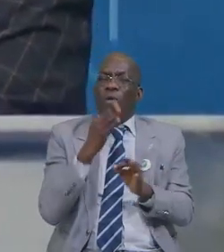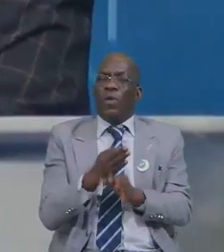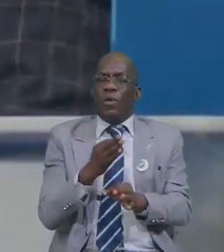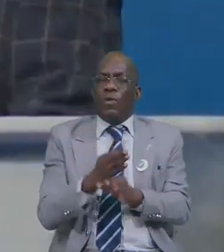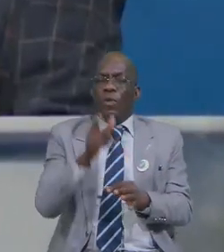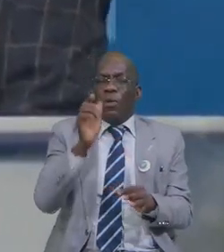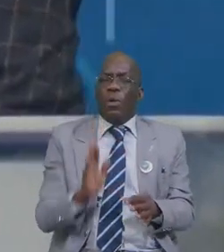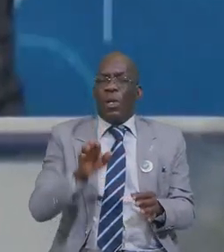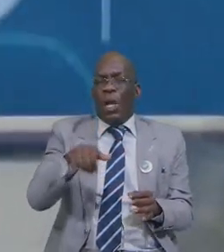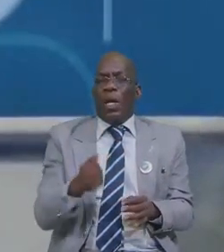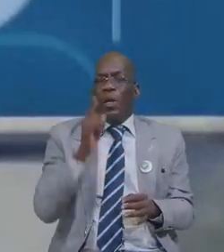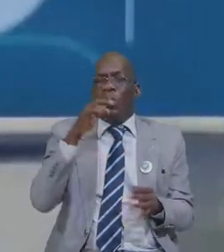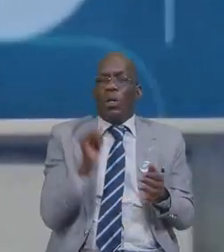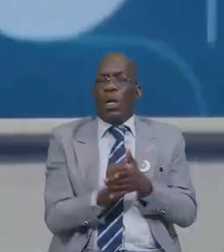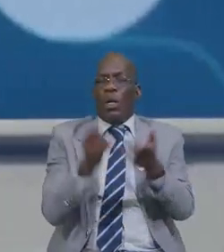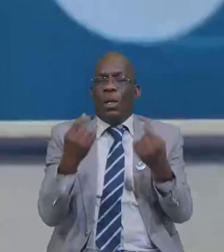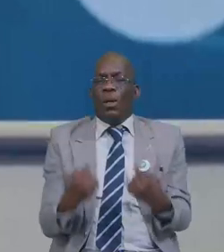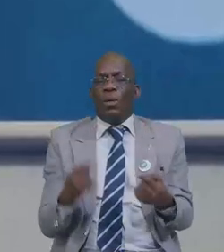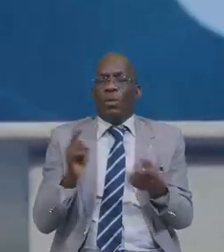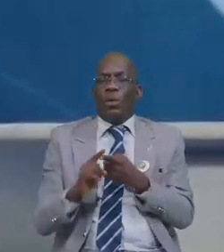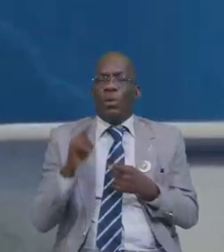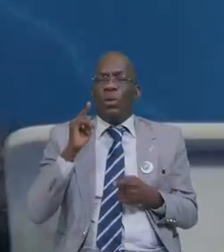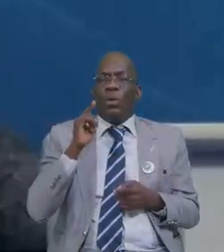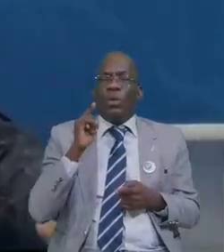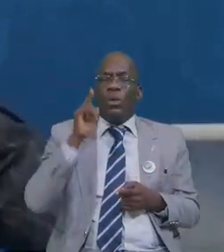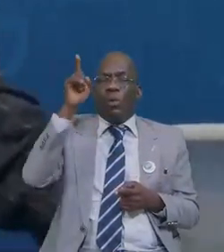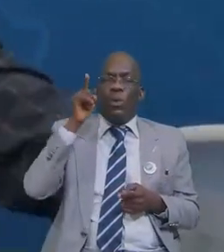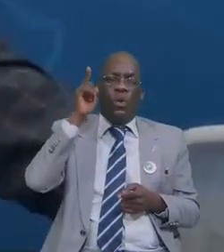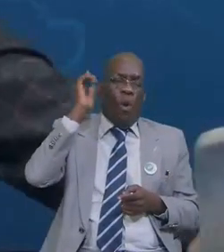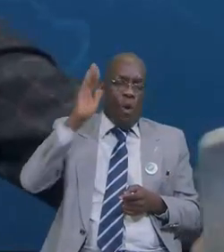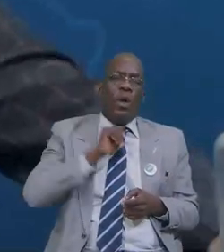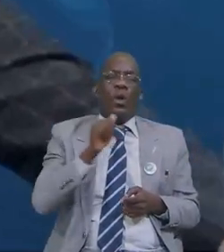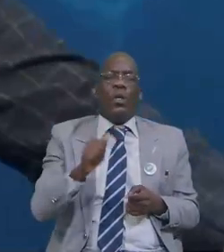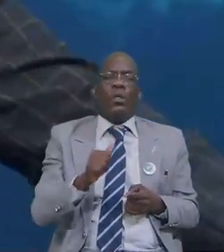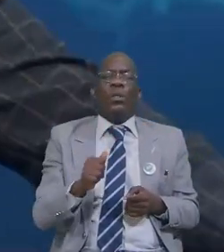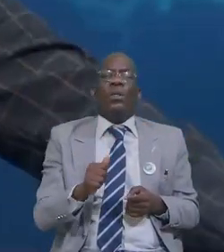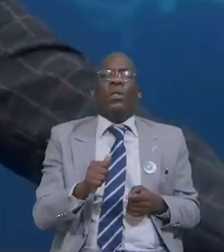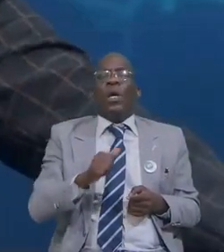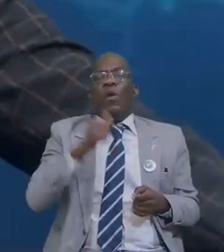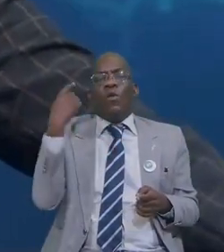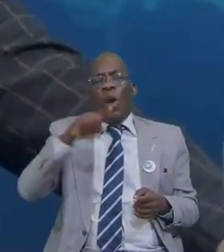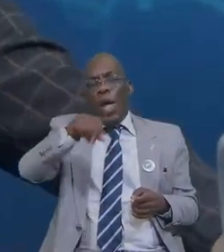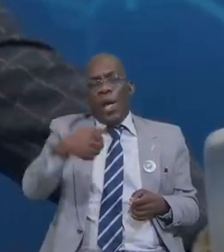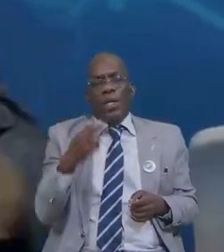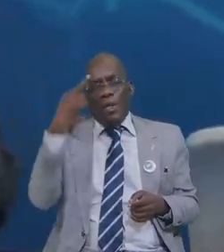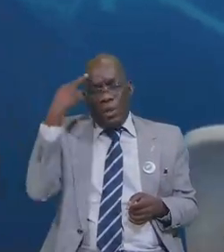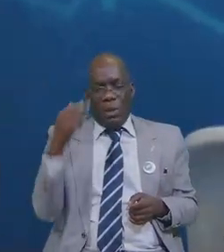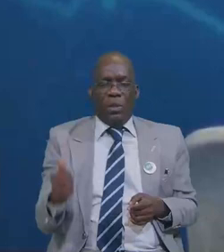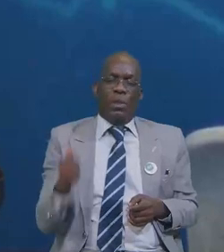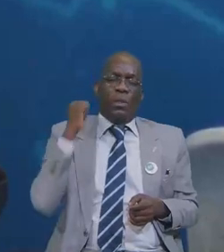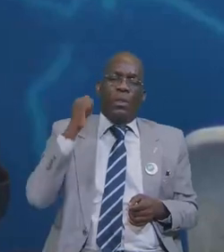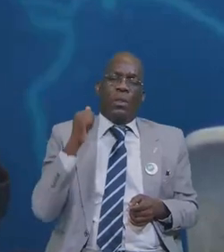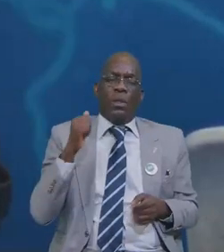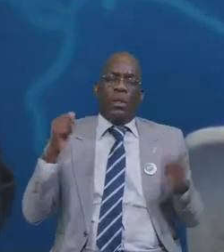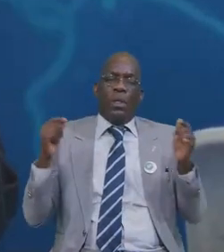Quiconque vient à toi, tu ne vas pas le rejeter pour aucune raison. Le